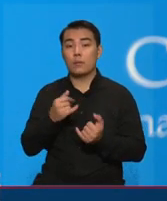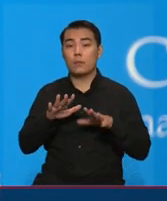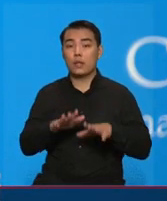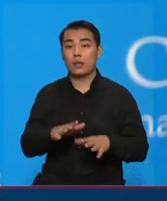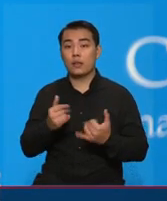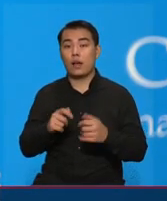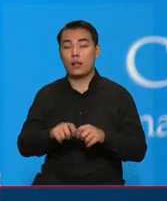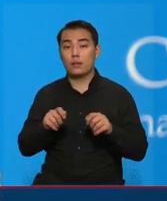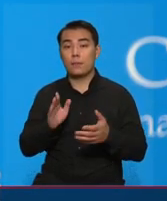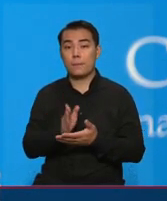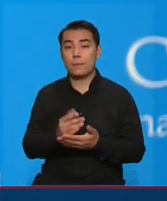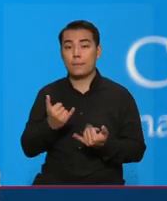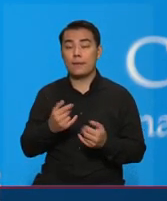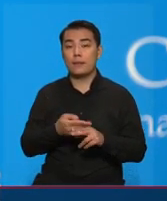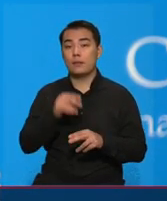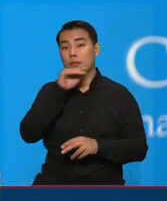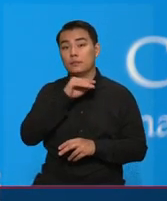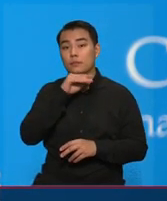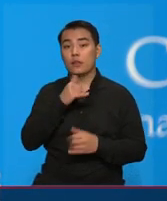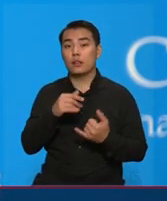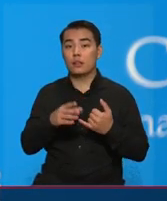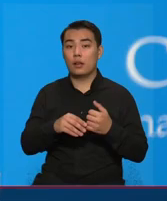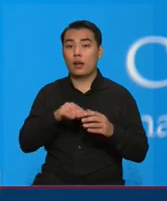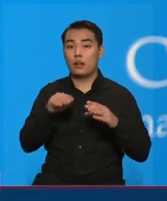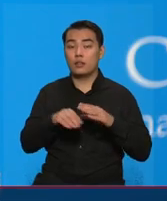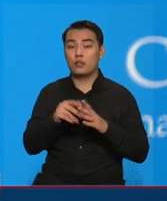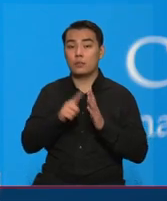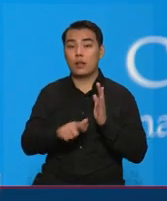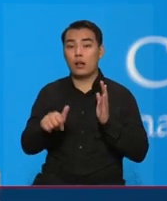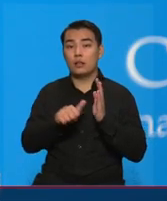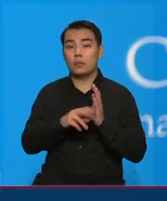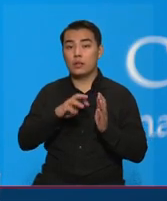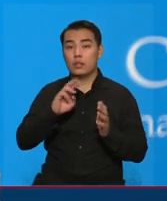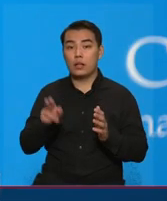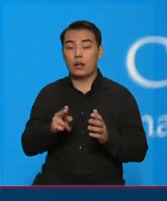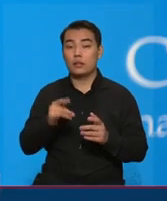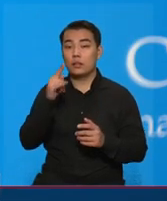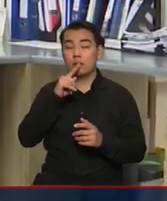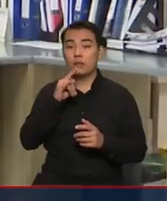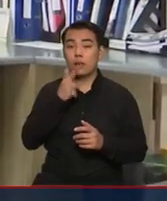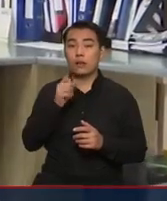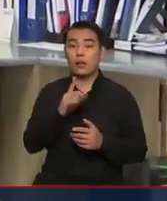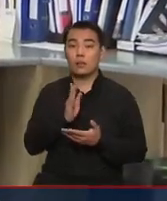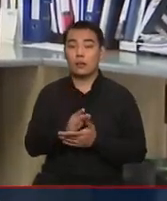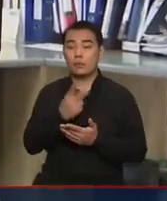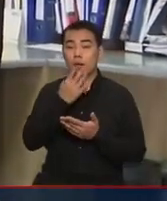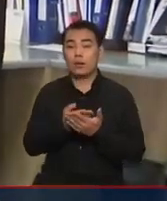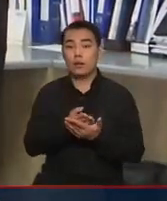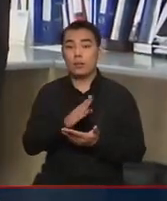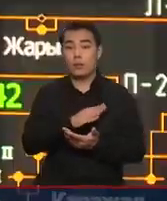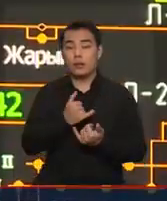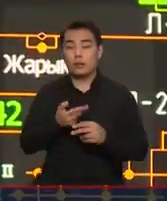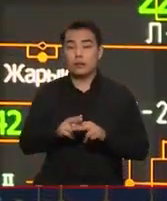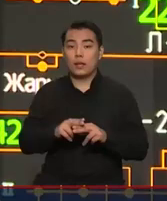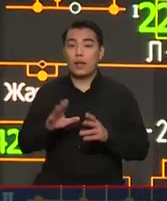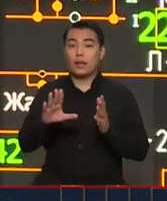жатыр. Оның үстіне соңғы ғылыми зерттеулер жер қойнауында 76 миллиард тонна отын қоры бар екенін көрсетті. Энергия нысандарының